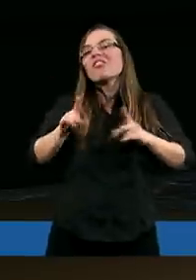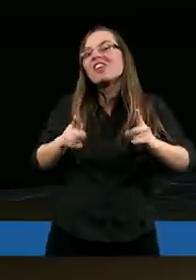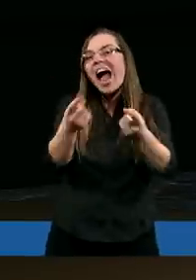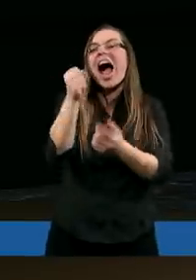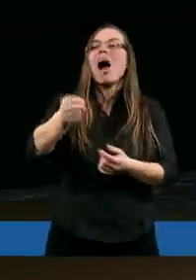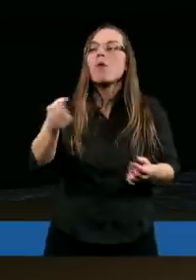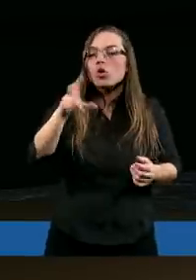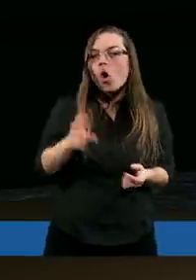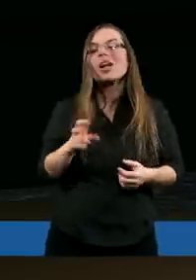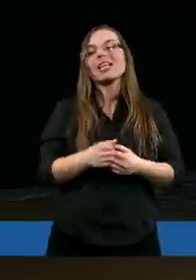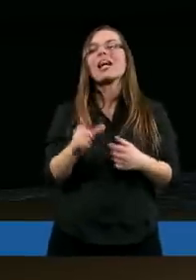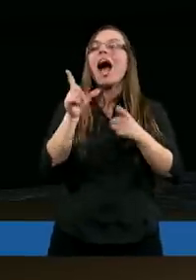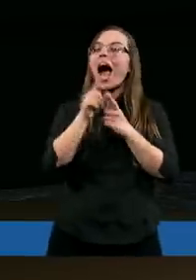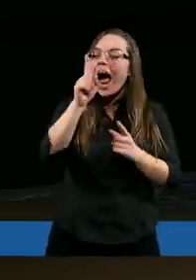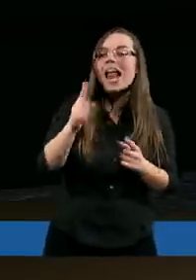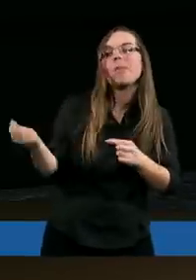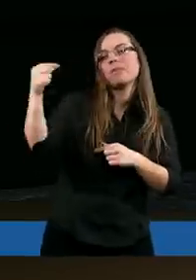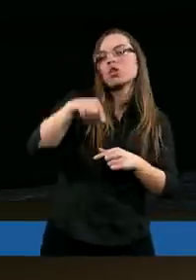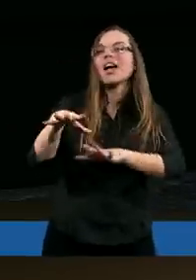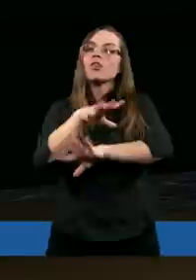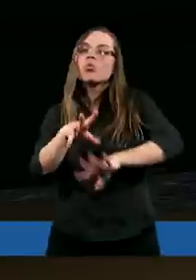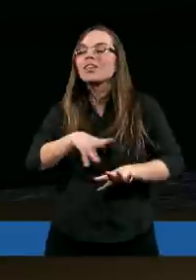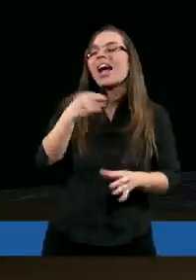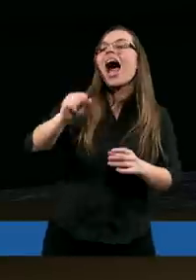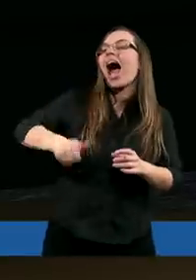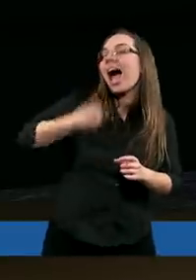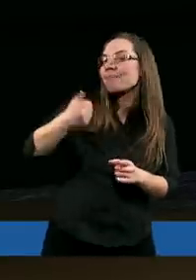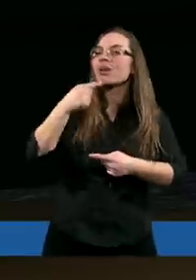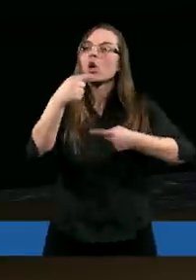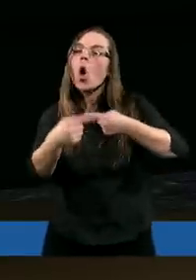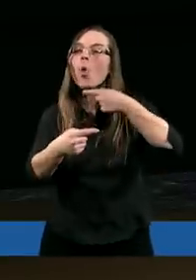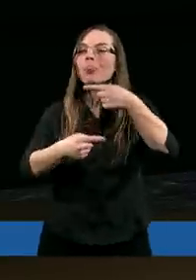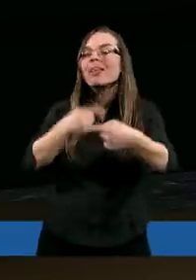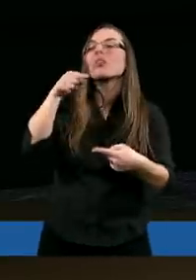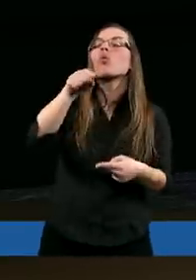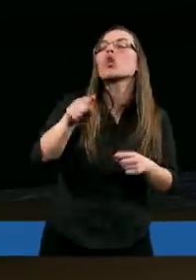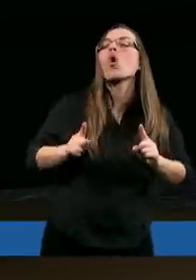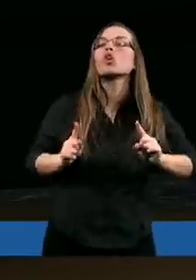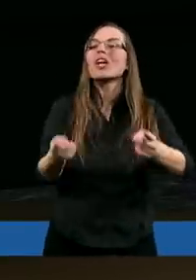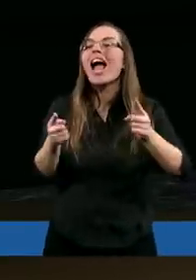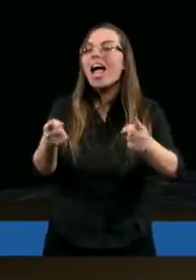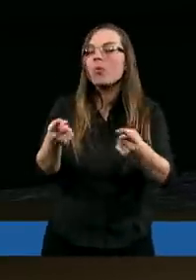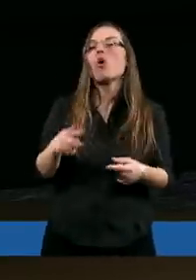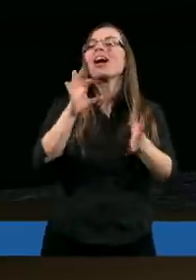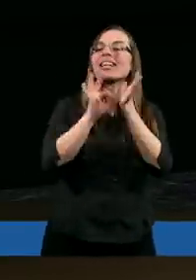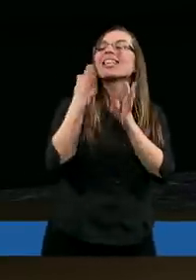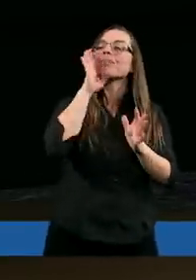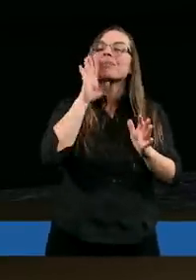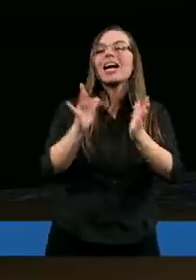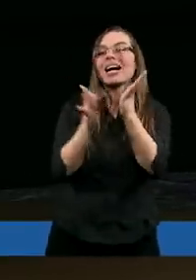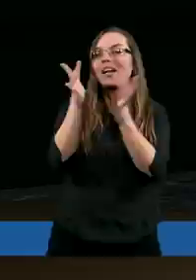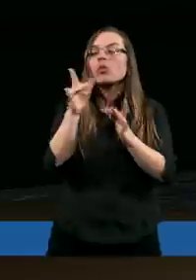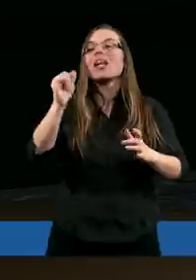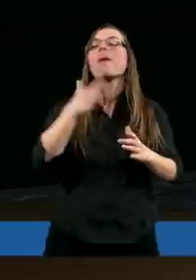Apostolskich, ale przyszedł Duch Święty, aby kontynuować to dzieło. Kiedyś Chrystus powiedział: ja mam wam